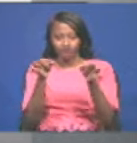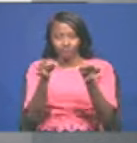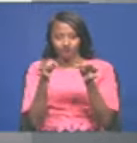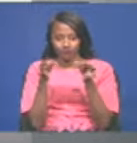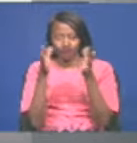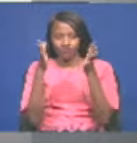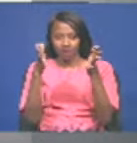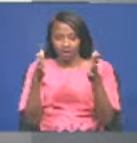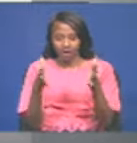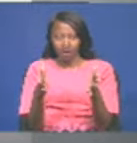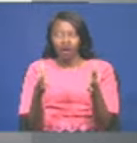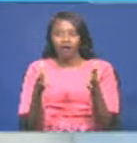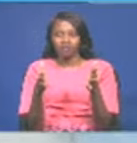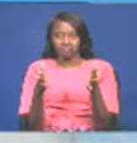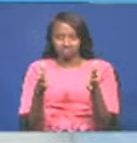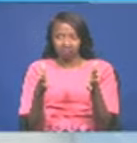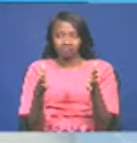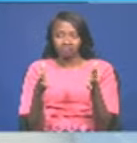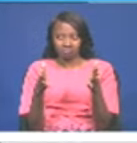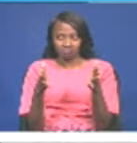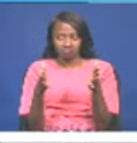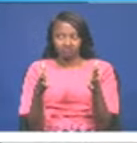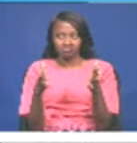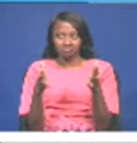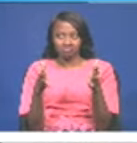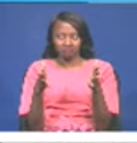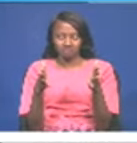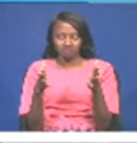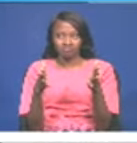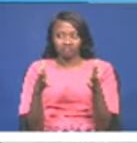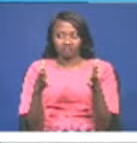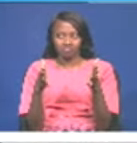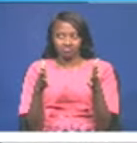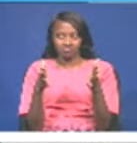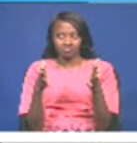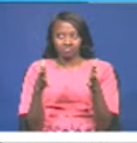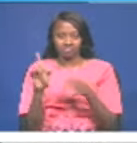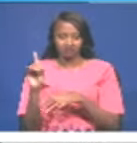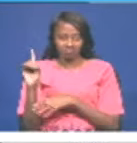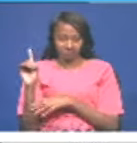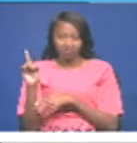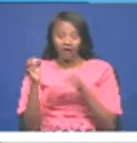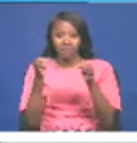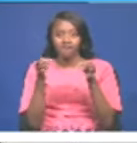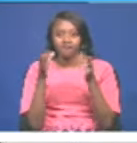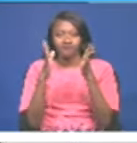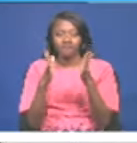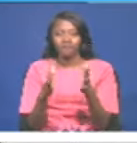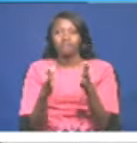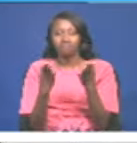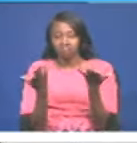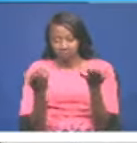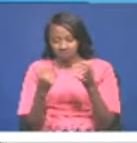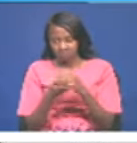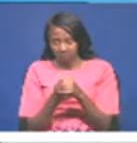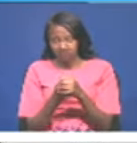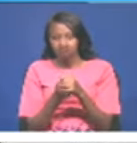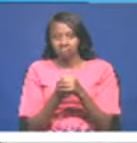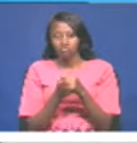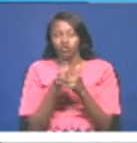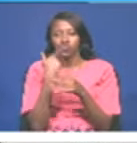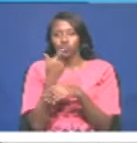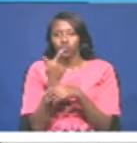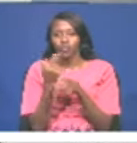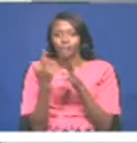Ndungu ambaye huyo atakuwa ni ambaye atakuwa mtazamaji ni waziri anayehusiana